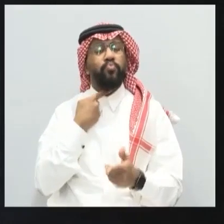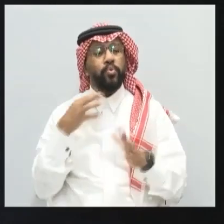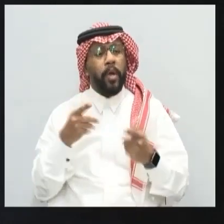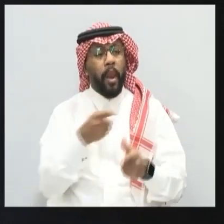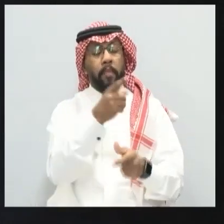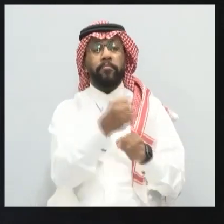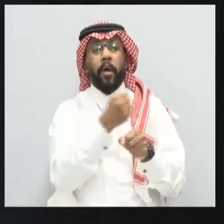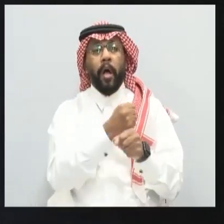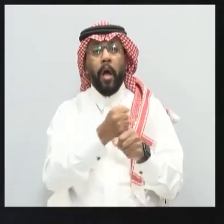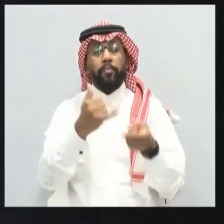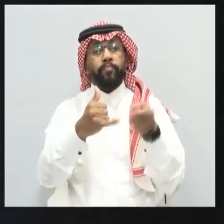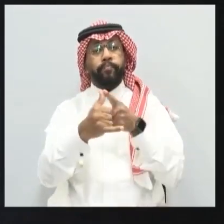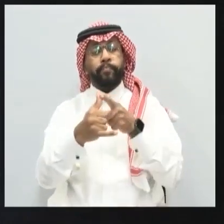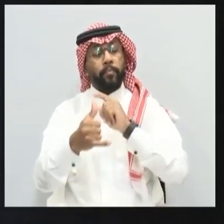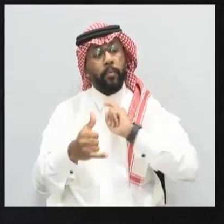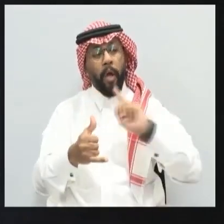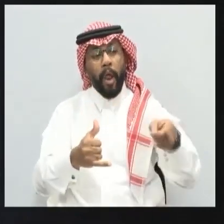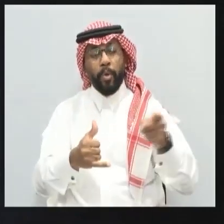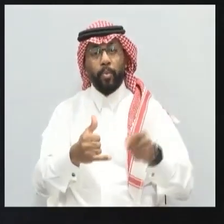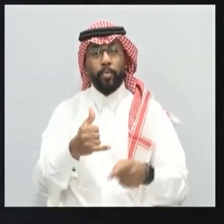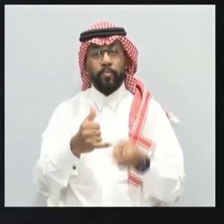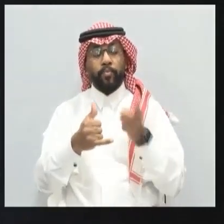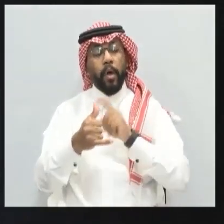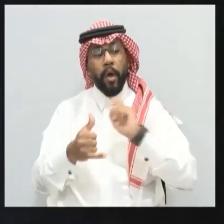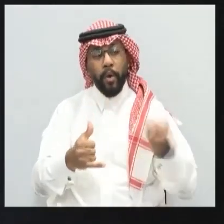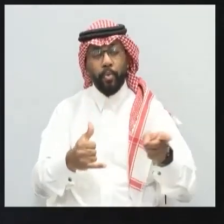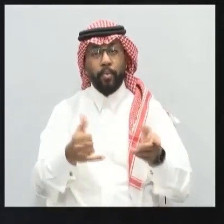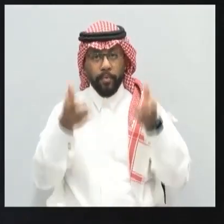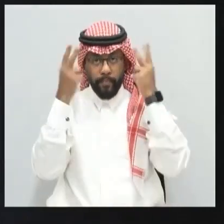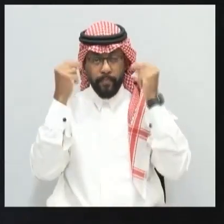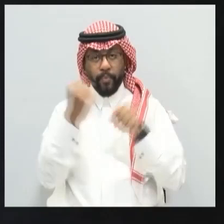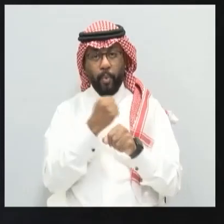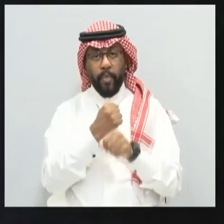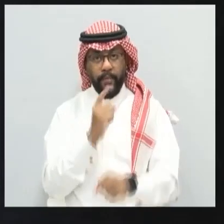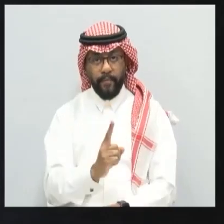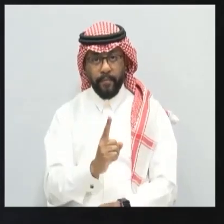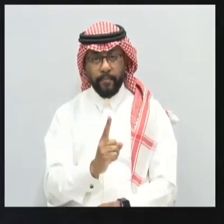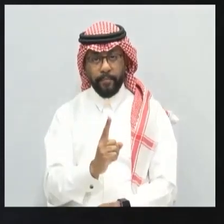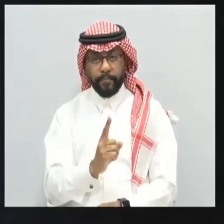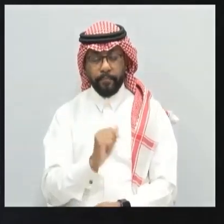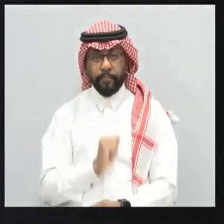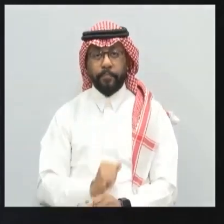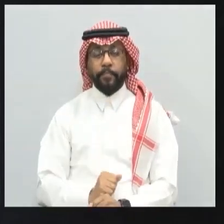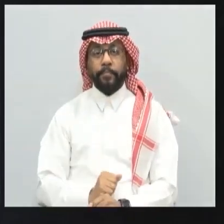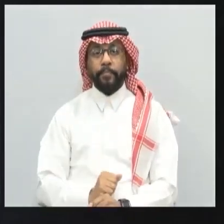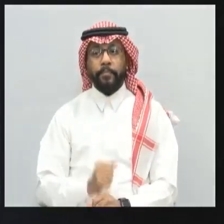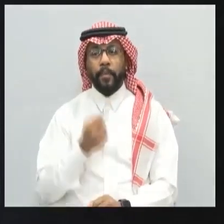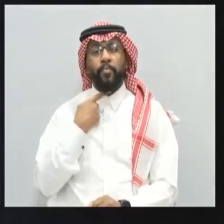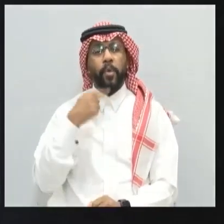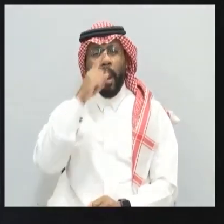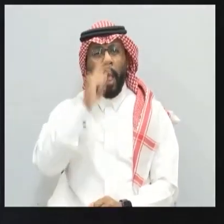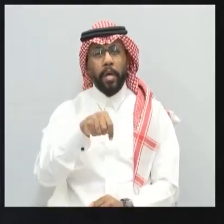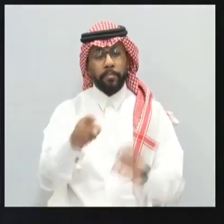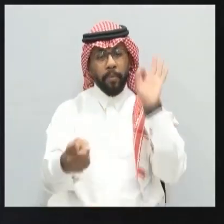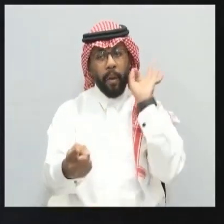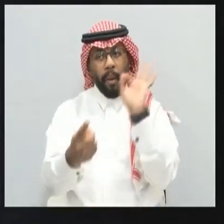ستتجه الى خيار الاخر وكما اشرنا سابقا في كيفيه تحديد